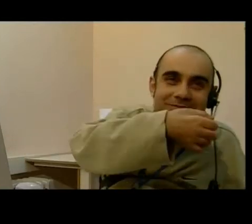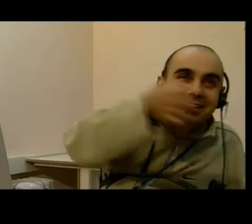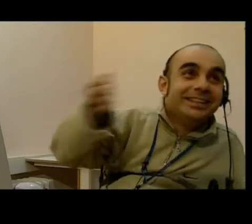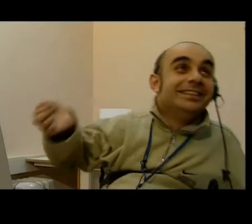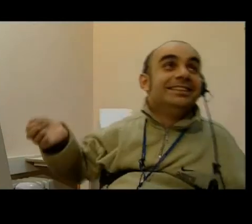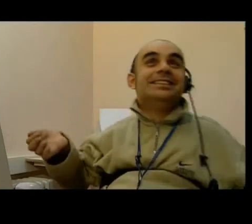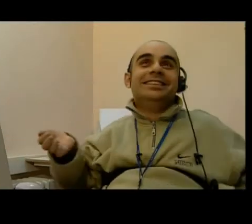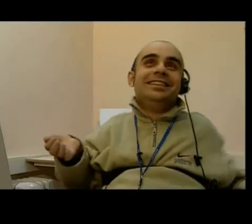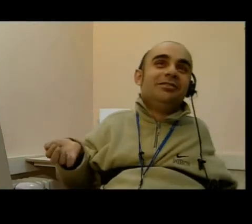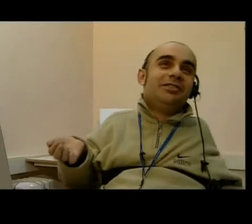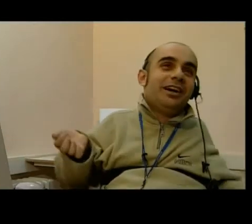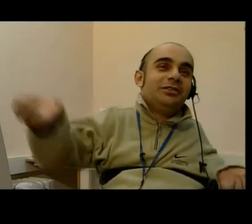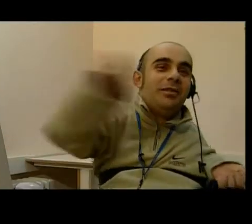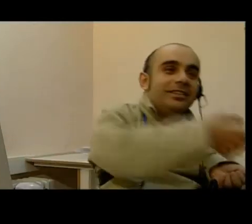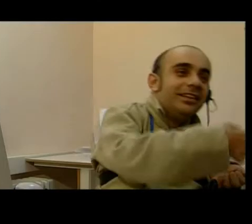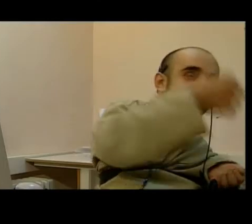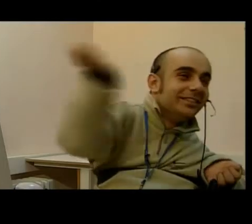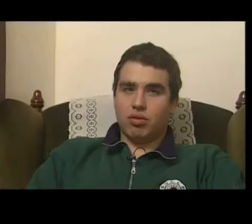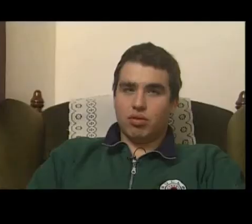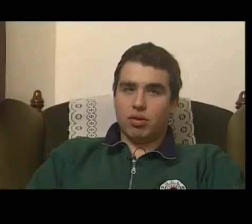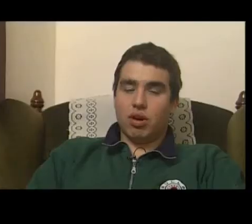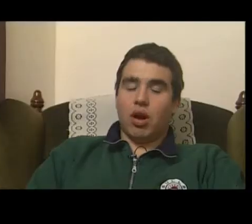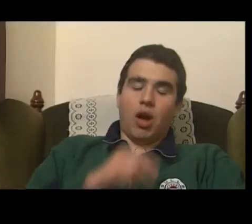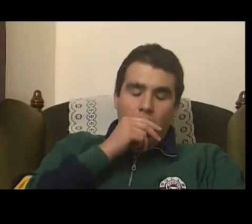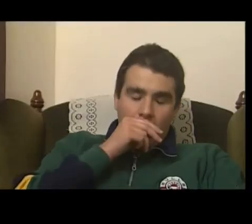فلاخر دمان دا